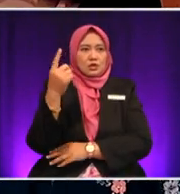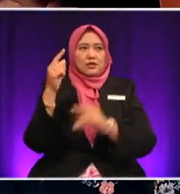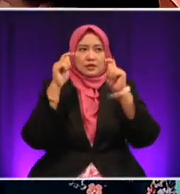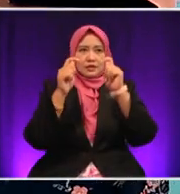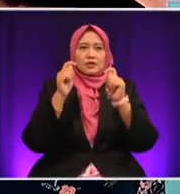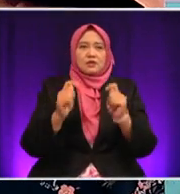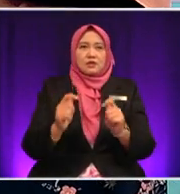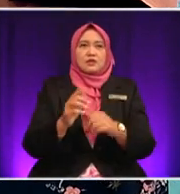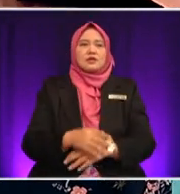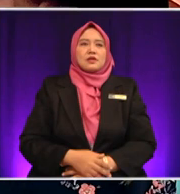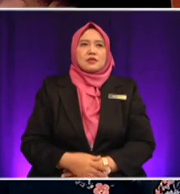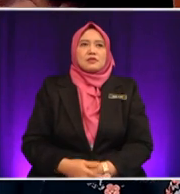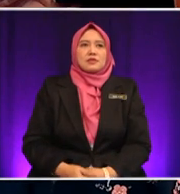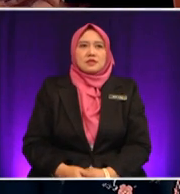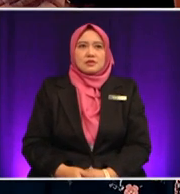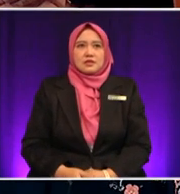yaitu